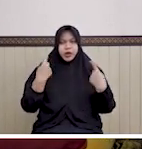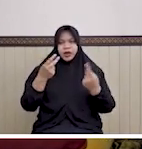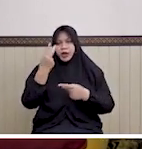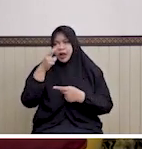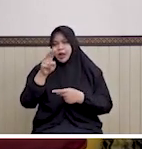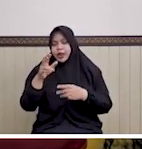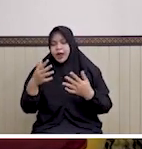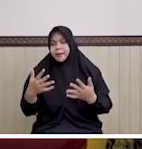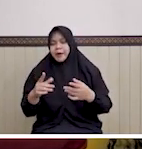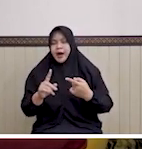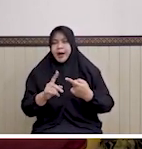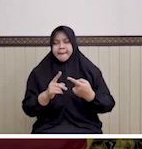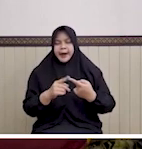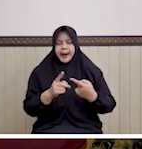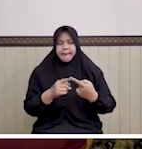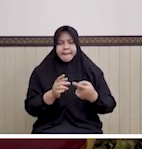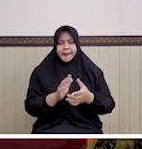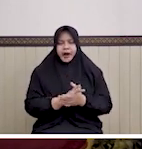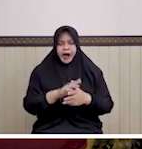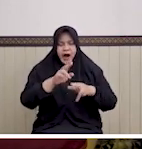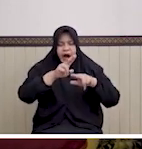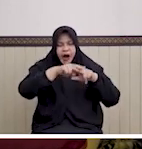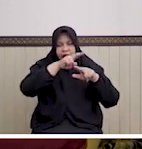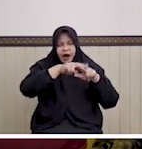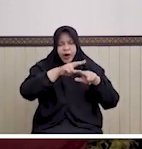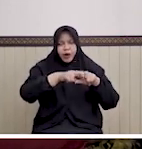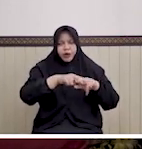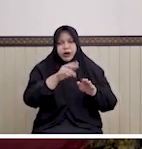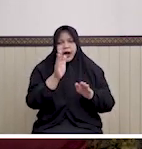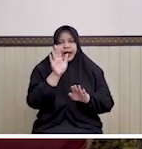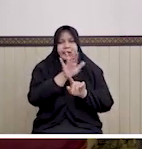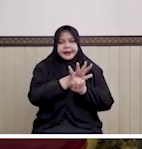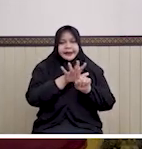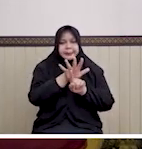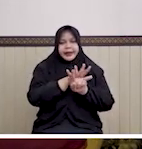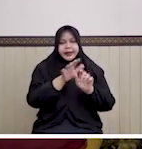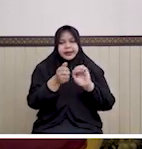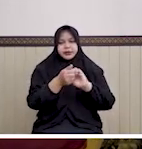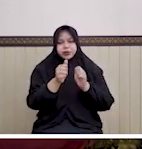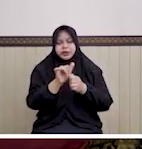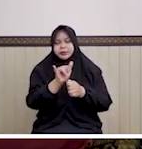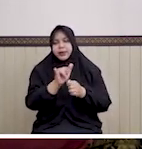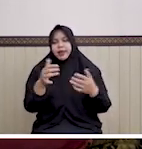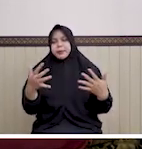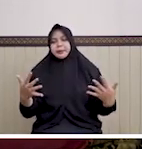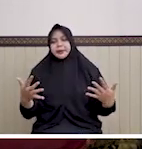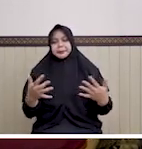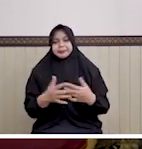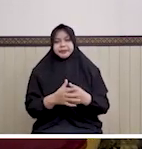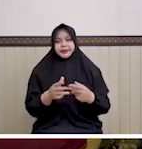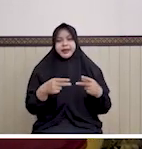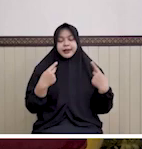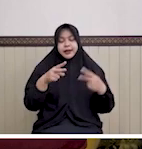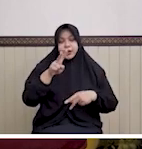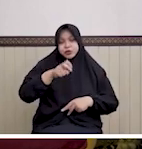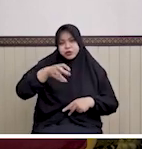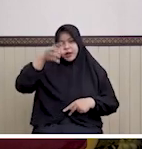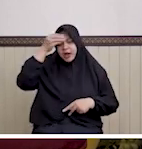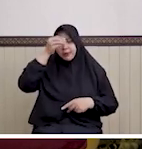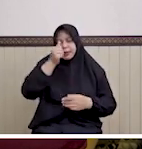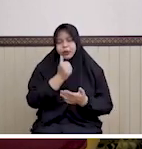lihat juga yang pertama terkait duduk kasusnya ini kasusnya Seperti apa itu itu kita harus paham betul